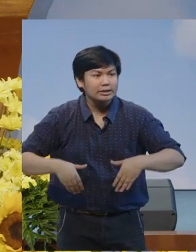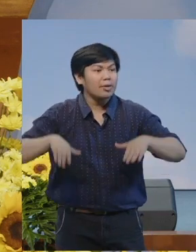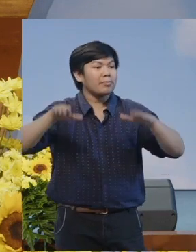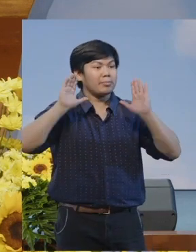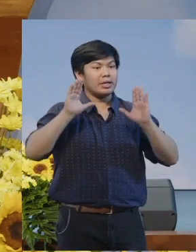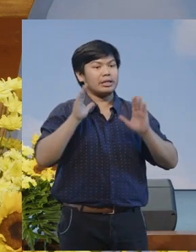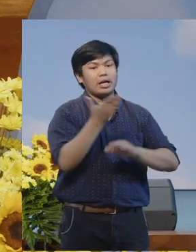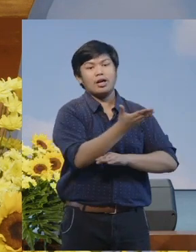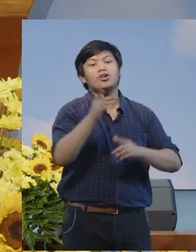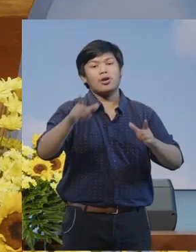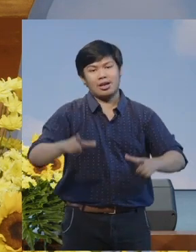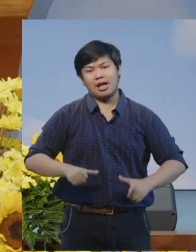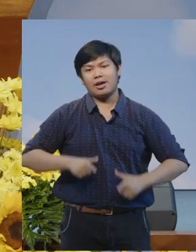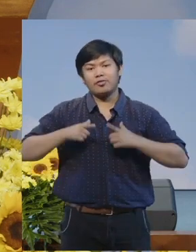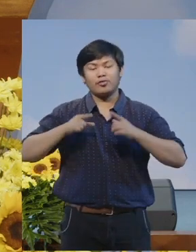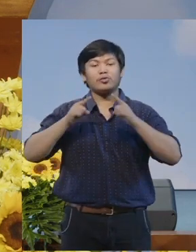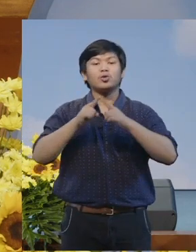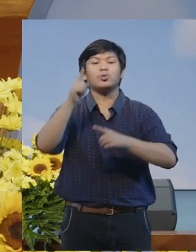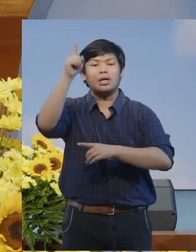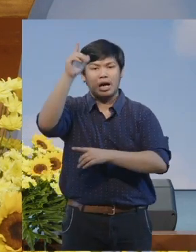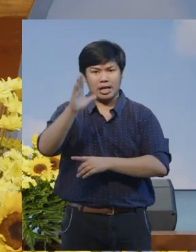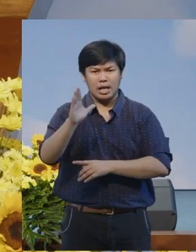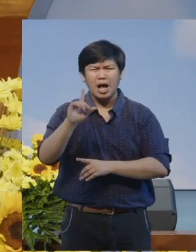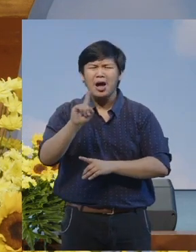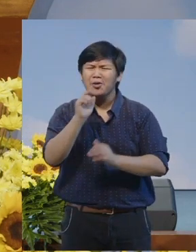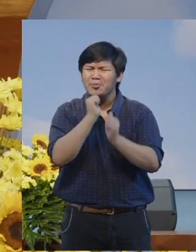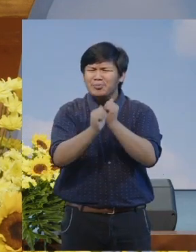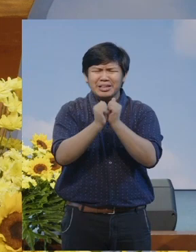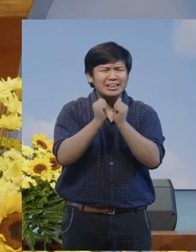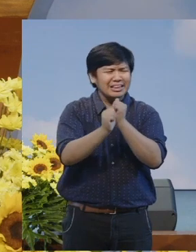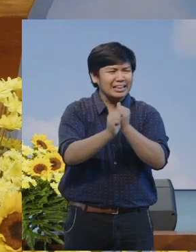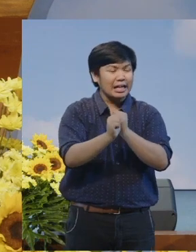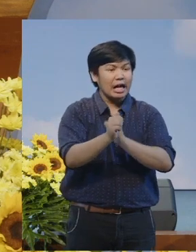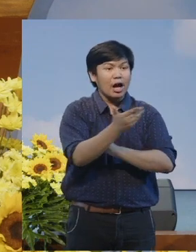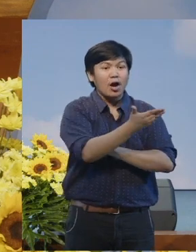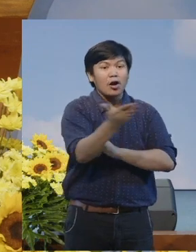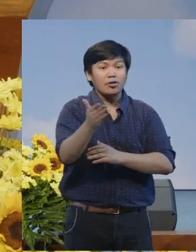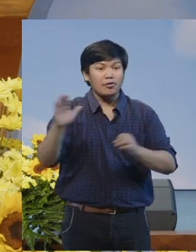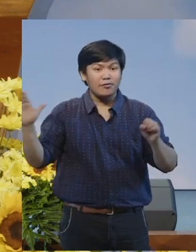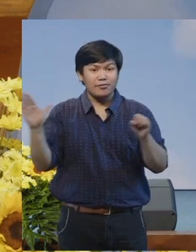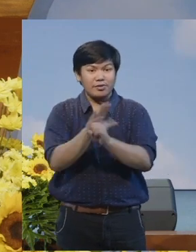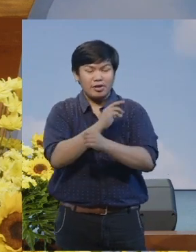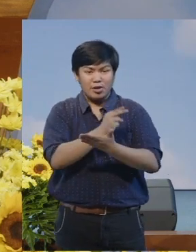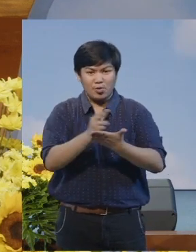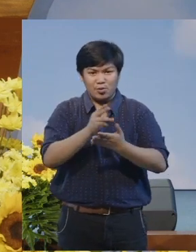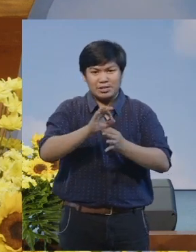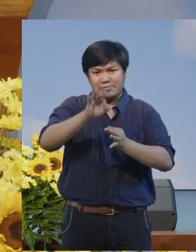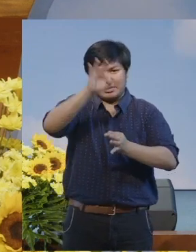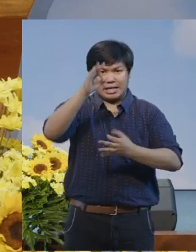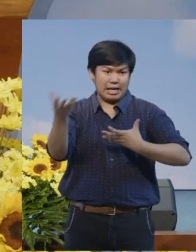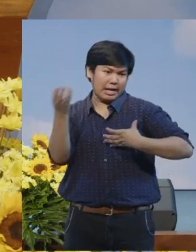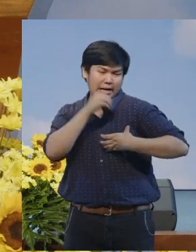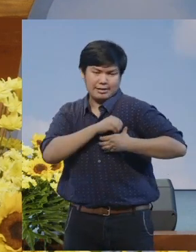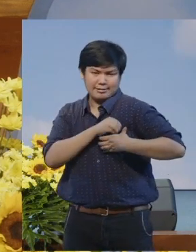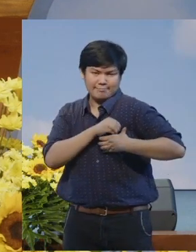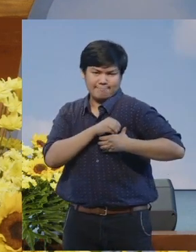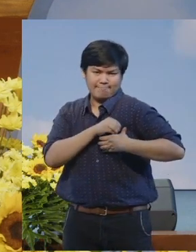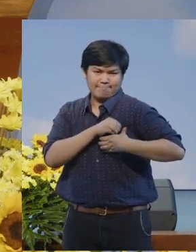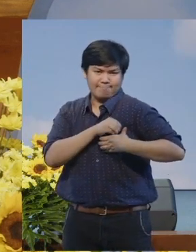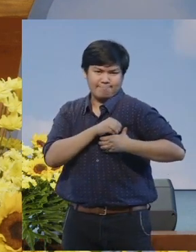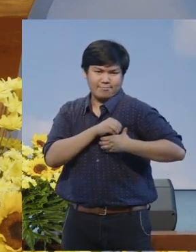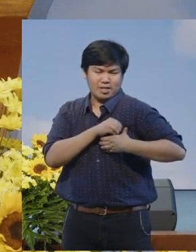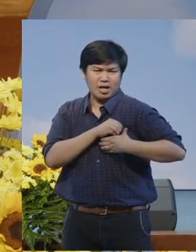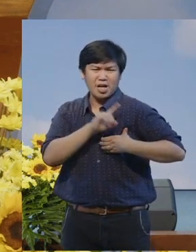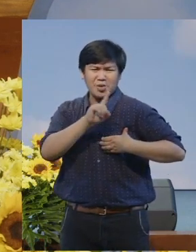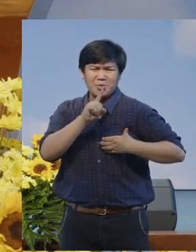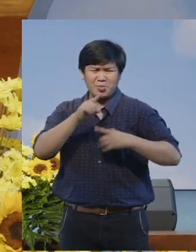yourselves therefore to God. Anong ibig sabihin nun? Be filled with the Holy Spirit. Pareho po yun. Anong